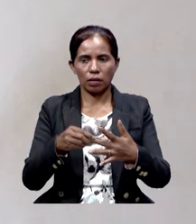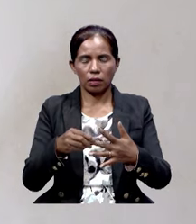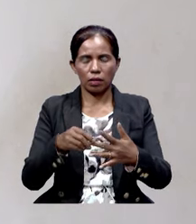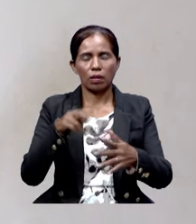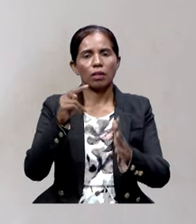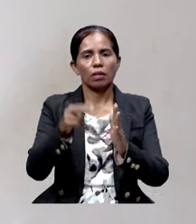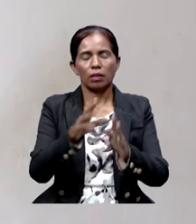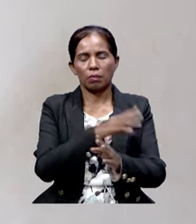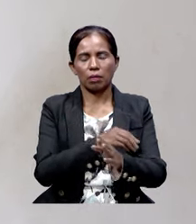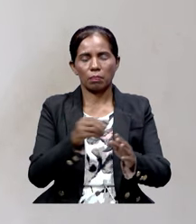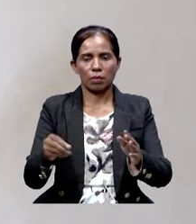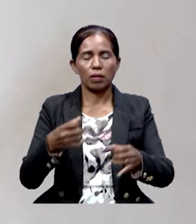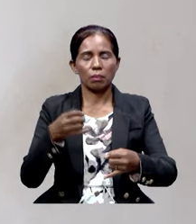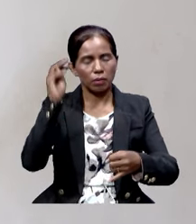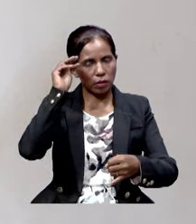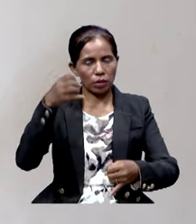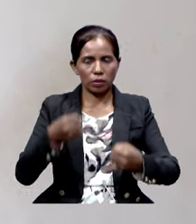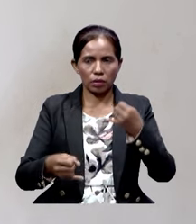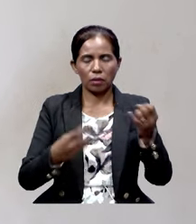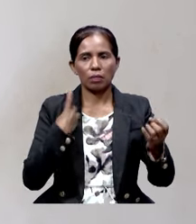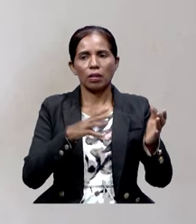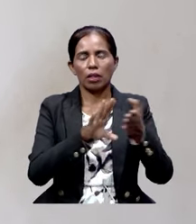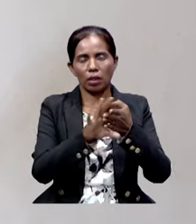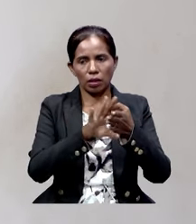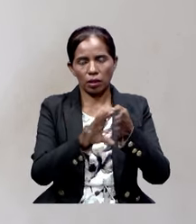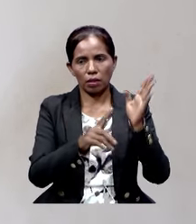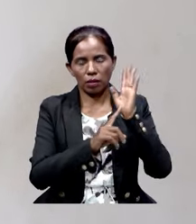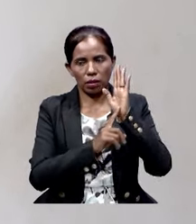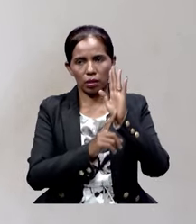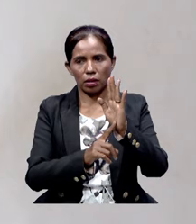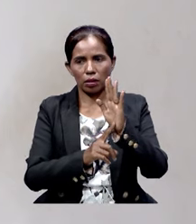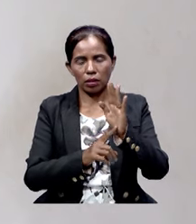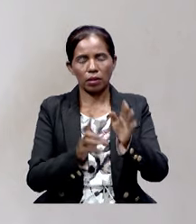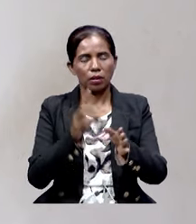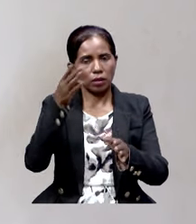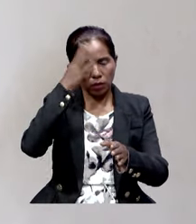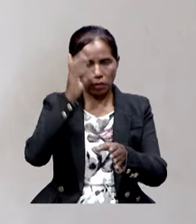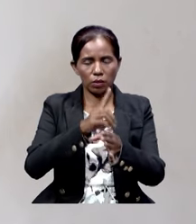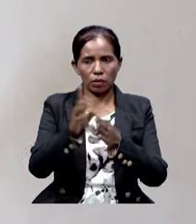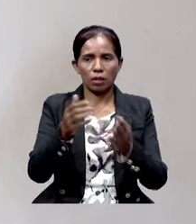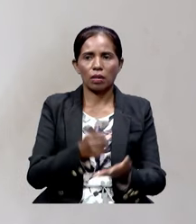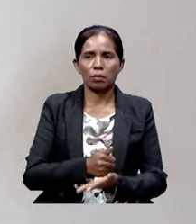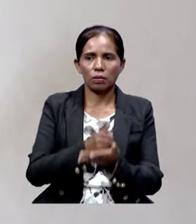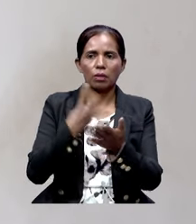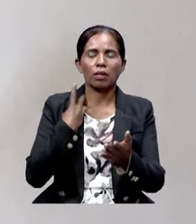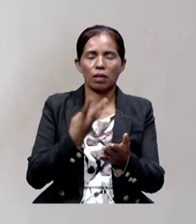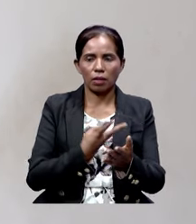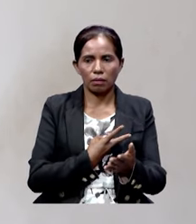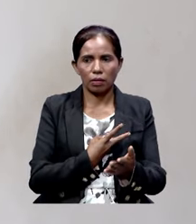notariado, kami kart diri si kartan ini kami diri si ba senior direktor atau atende amininia